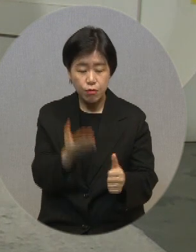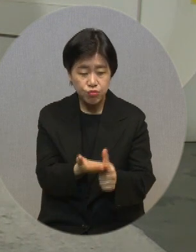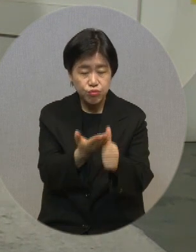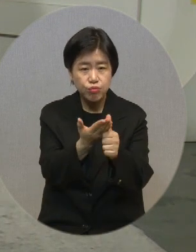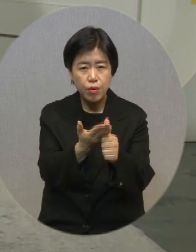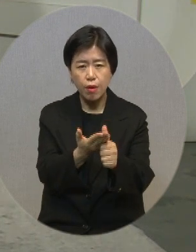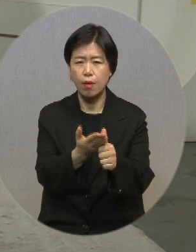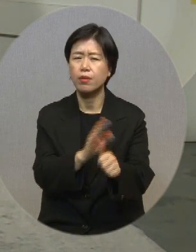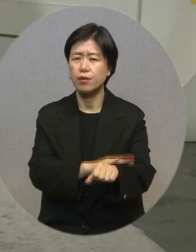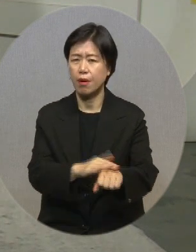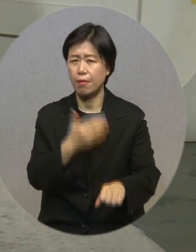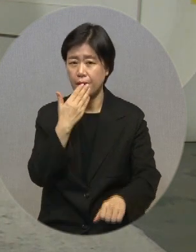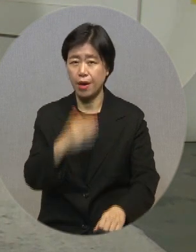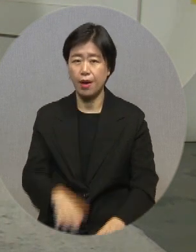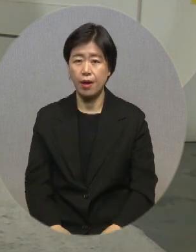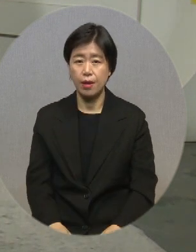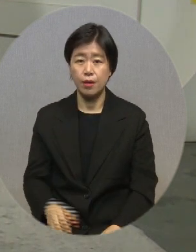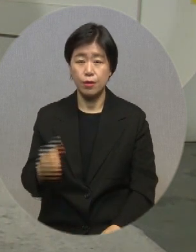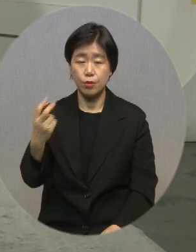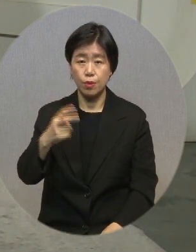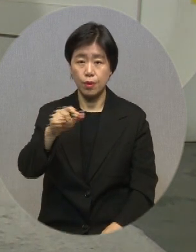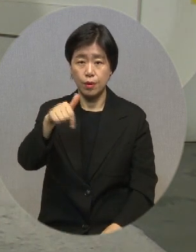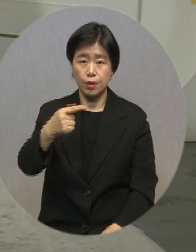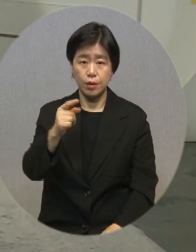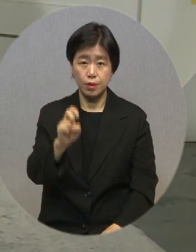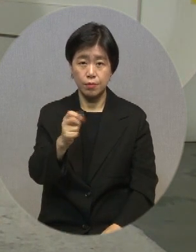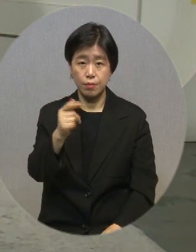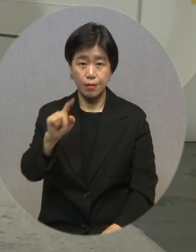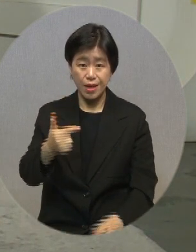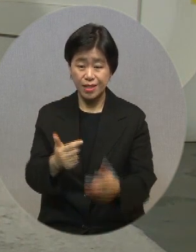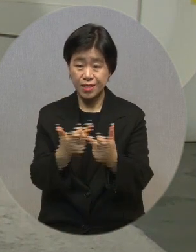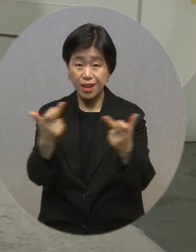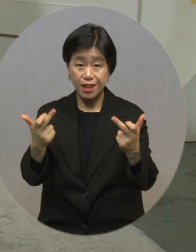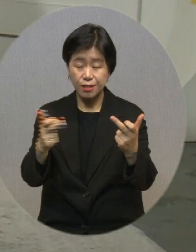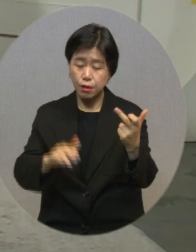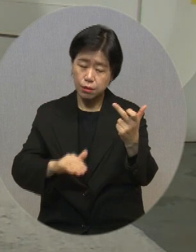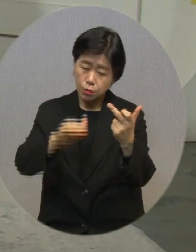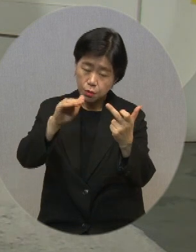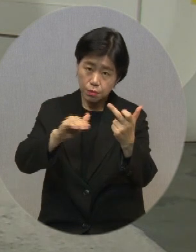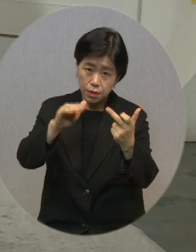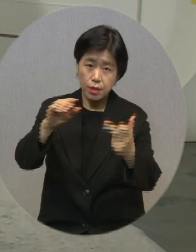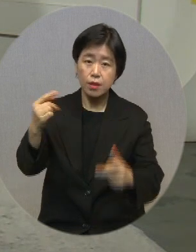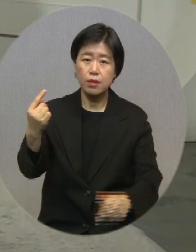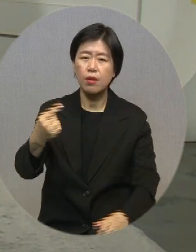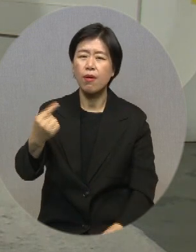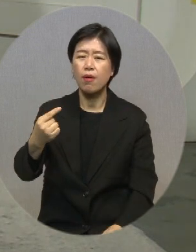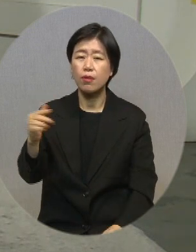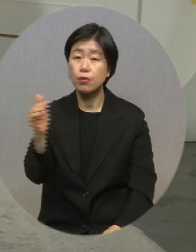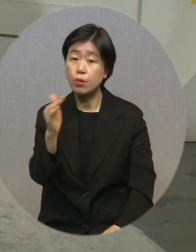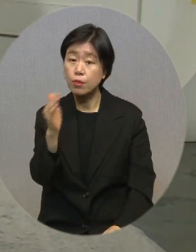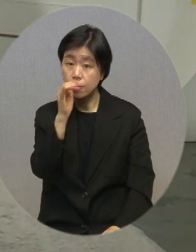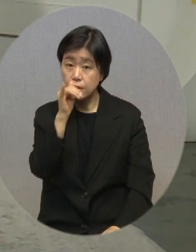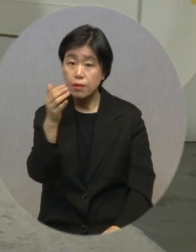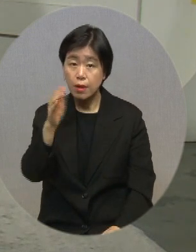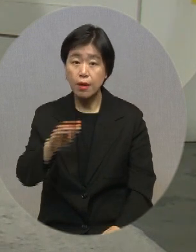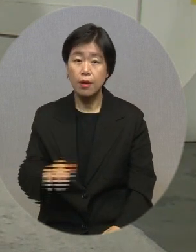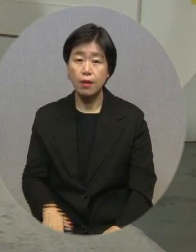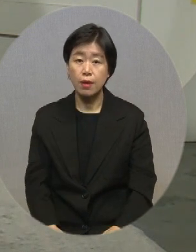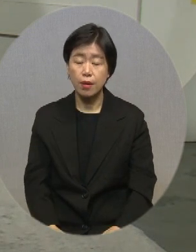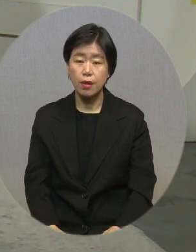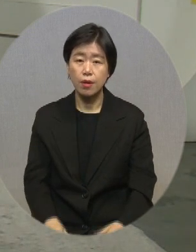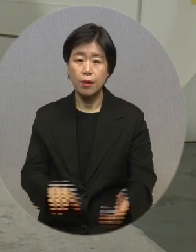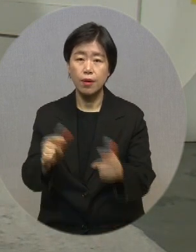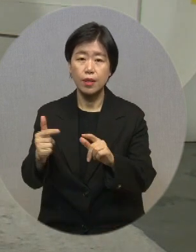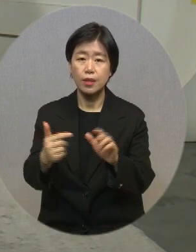금악산이라고 있어요. 금악산. 네, 네. 네, 금악산이라고 이제 거의 천고지 정도 되는데 네. 그게 딱 이제 그 막아